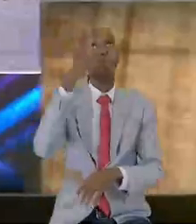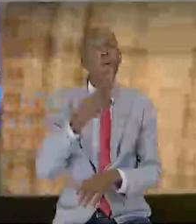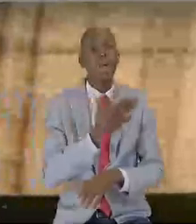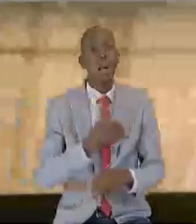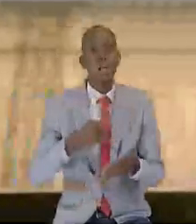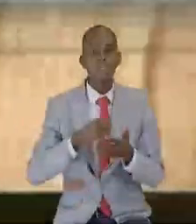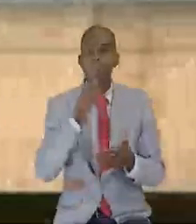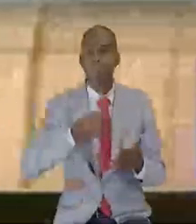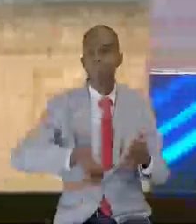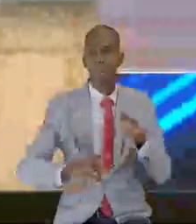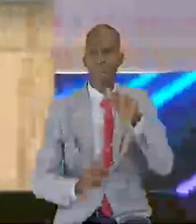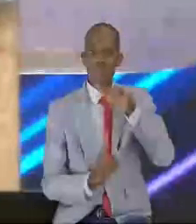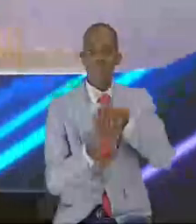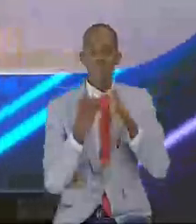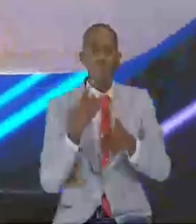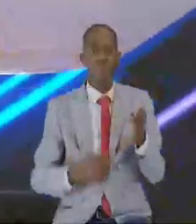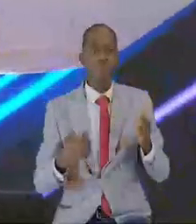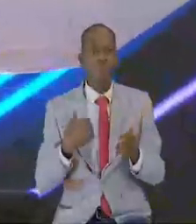sommes,